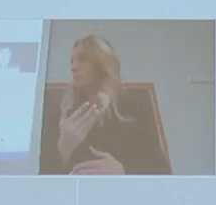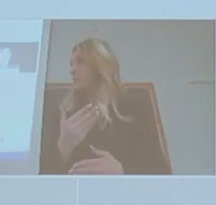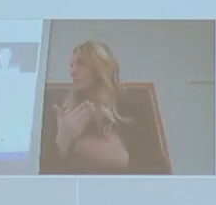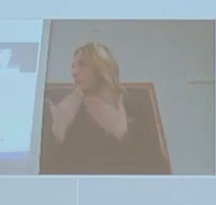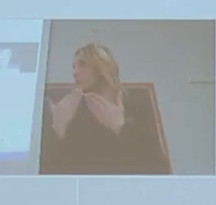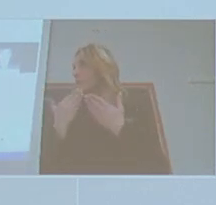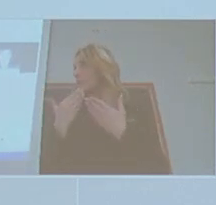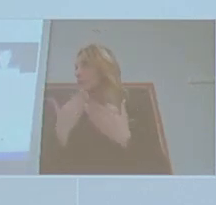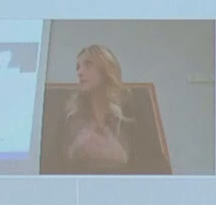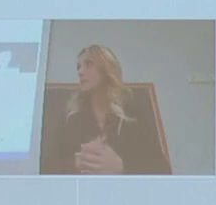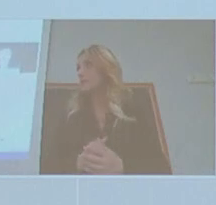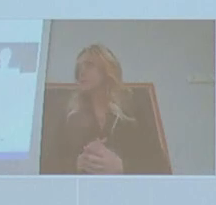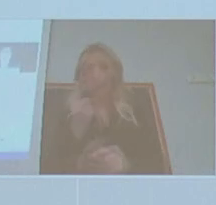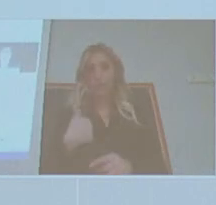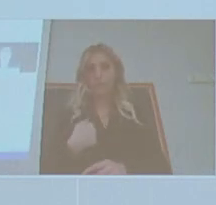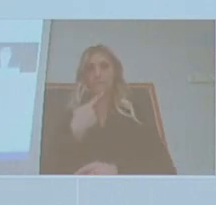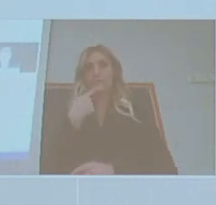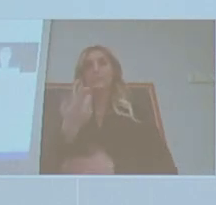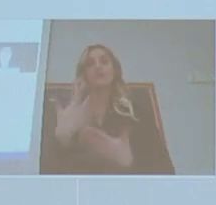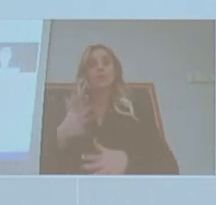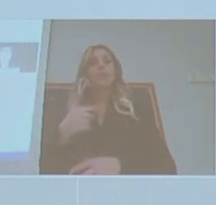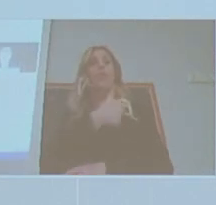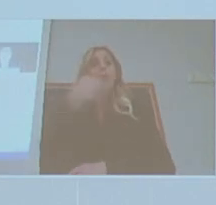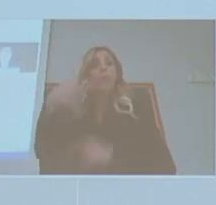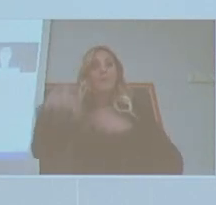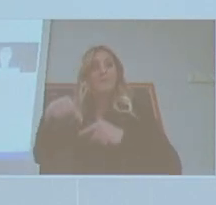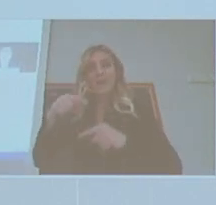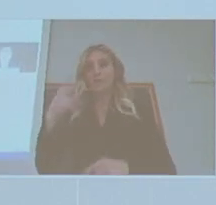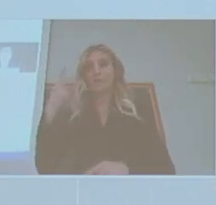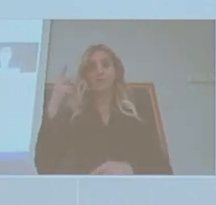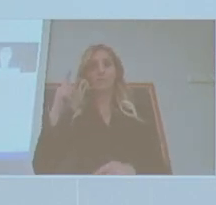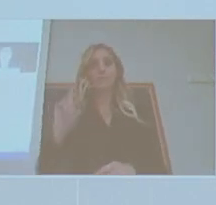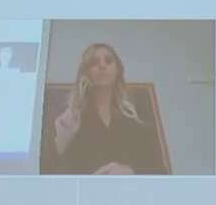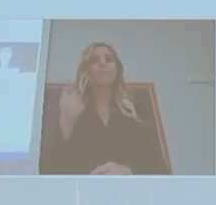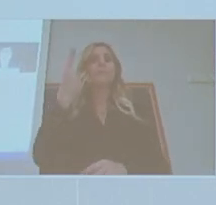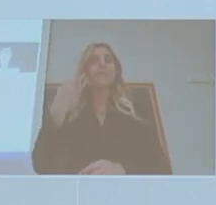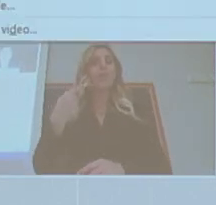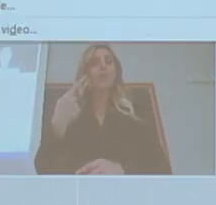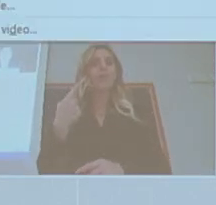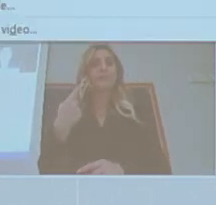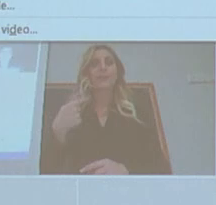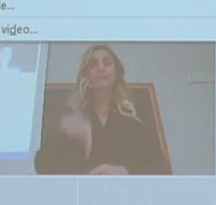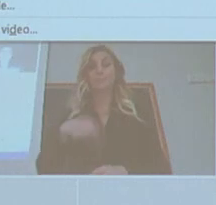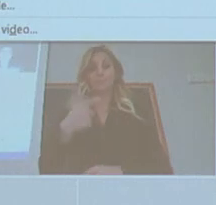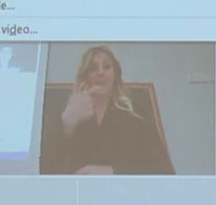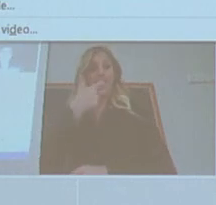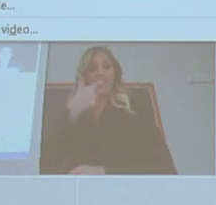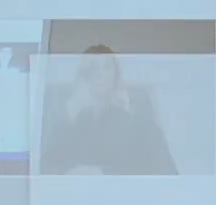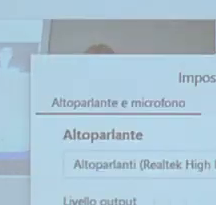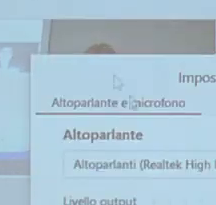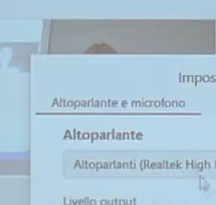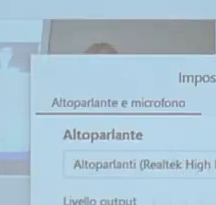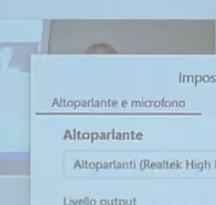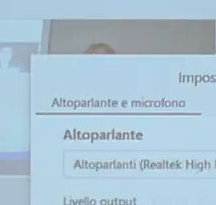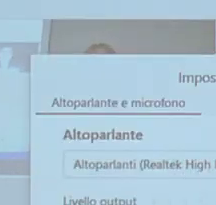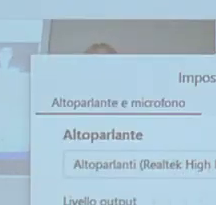ovviamente anche per l'invito. E quest'anno per la prima volta presso il nostro Ateneo a Teramo abbiamo pensato